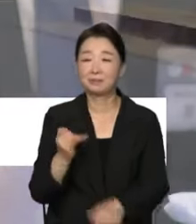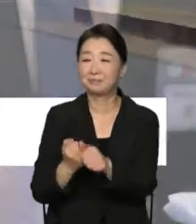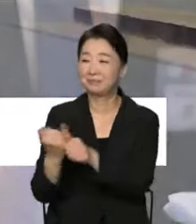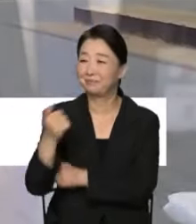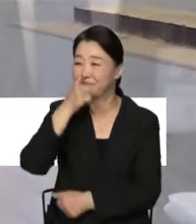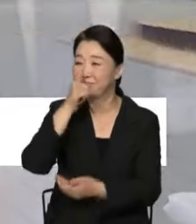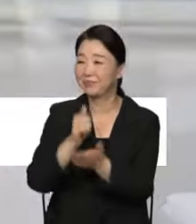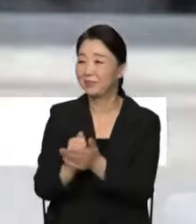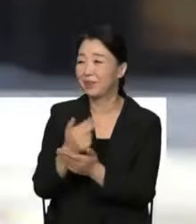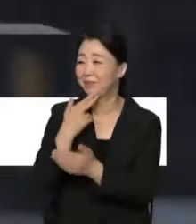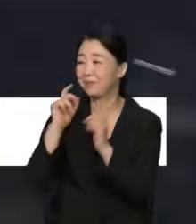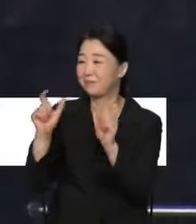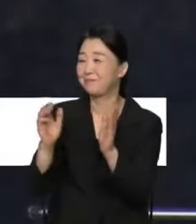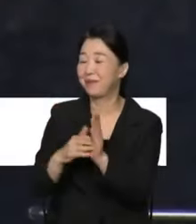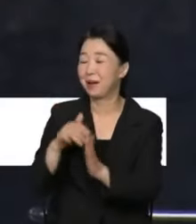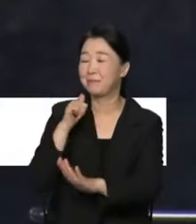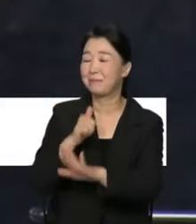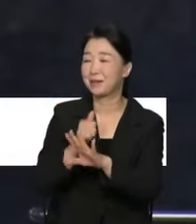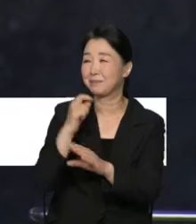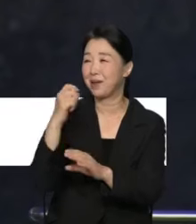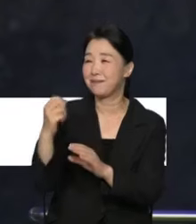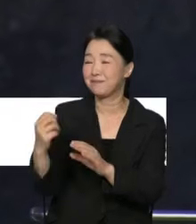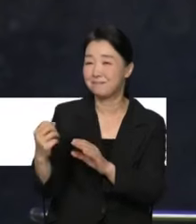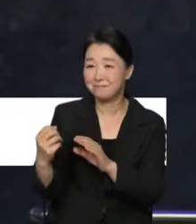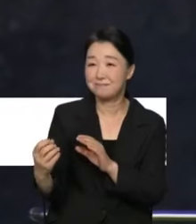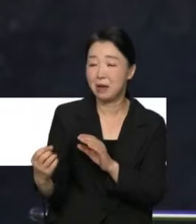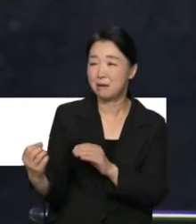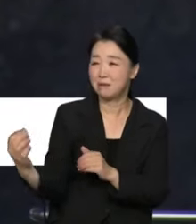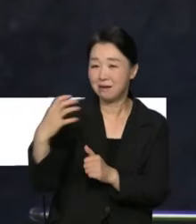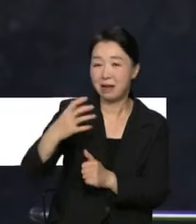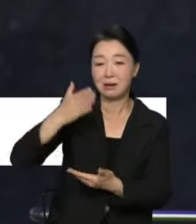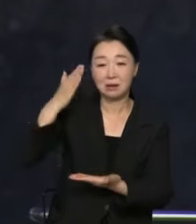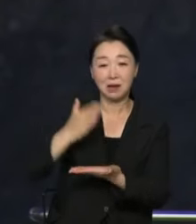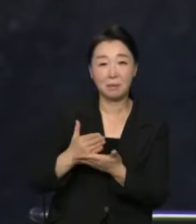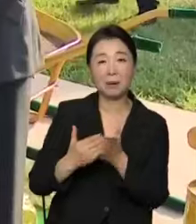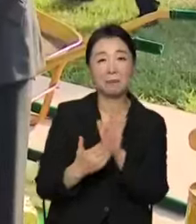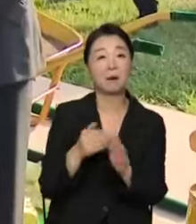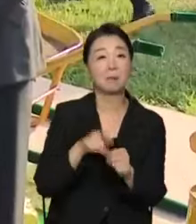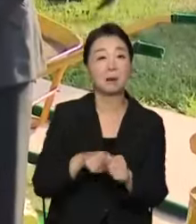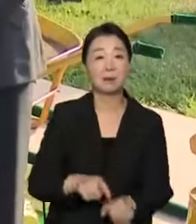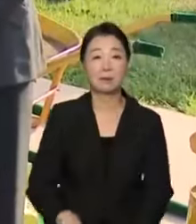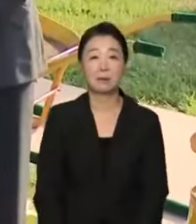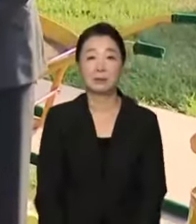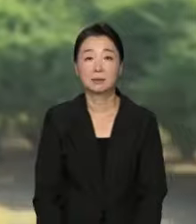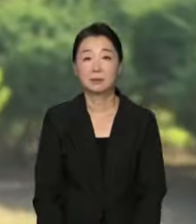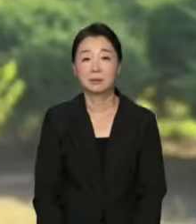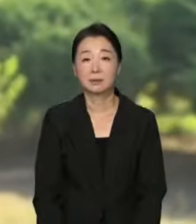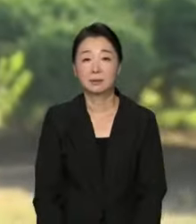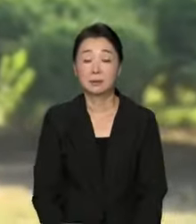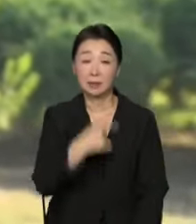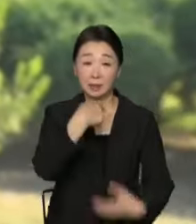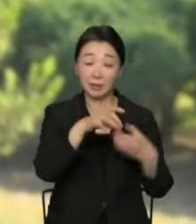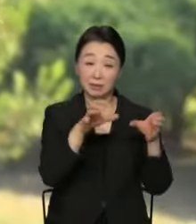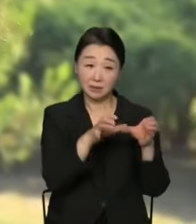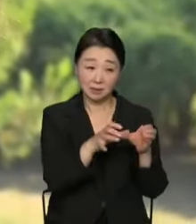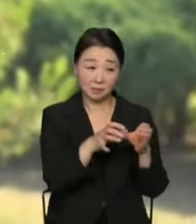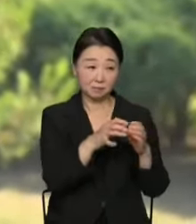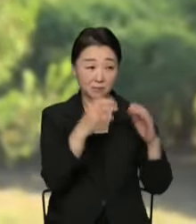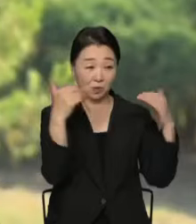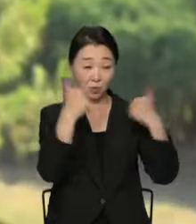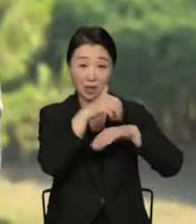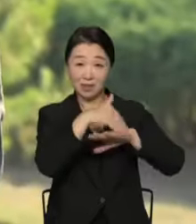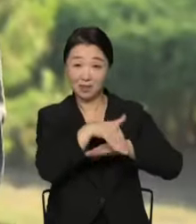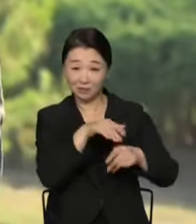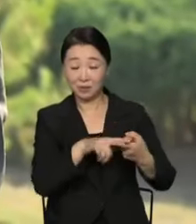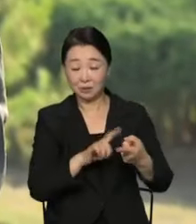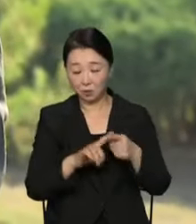무혐의 처분 뒤 후폭풍에 대비한 방어 논리를 준비하는 것 아니냐는 우려도 나옵니다. 검찰은 레드팀 회의 내용을 바탕으로 이르면